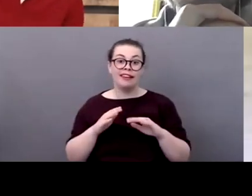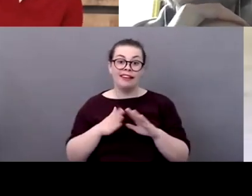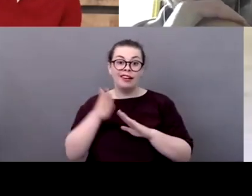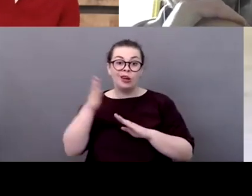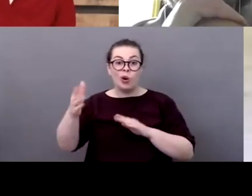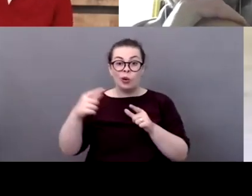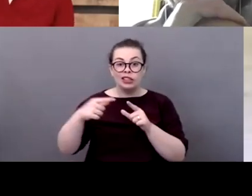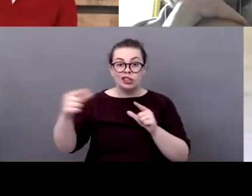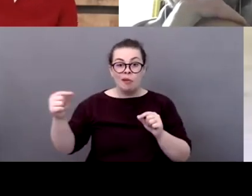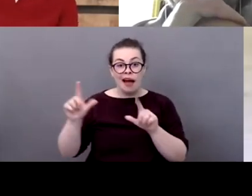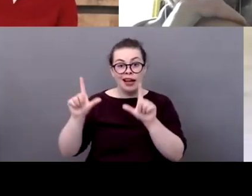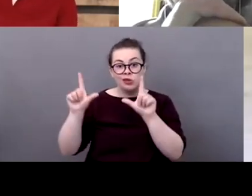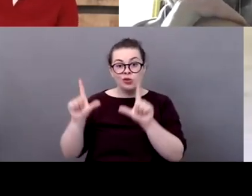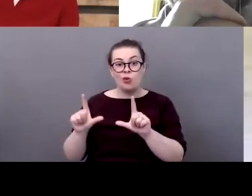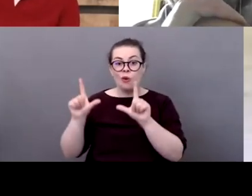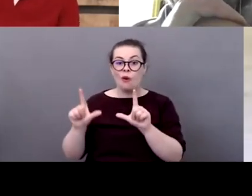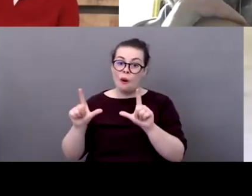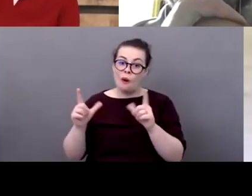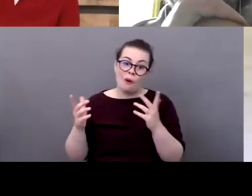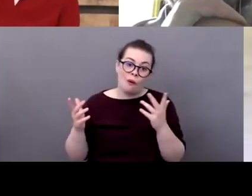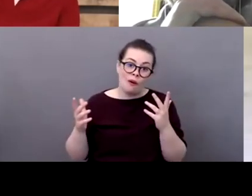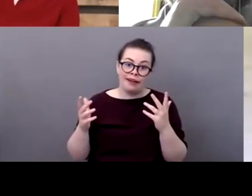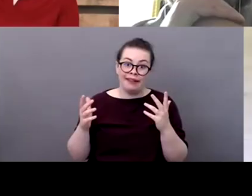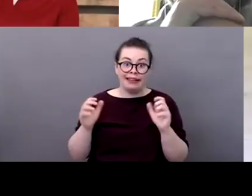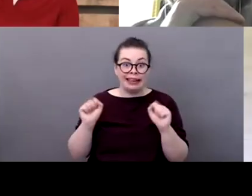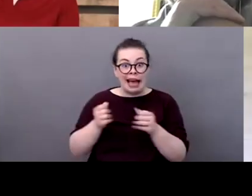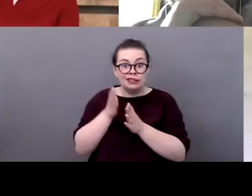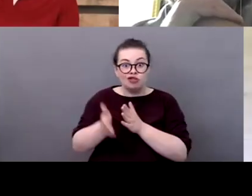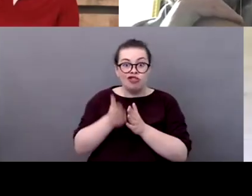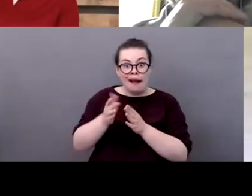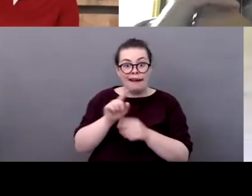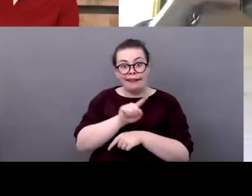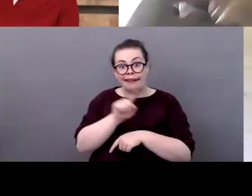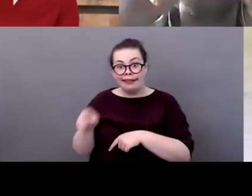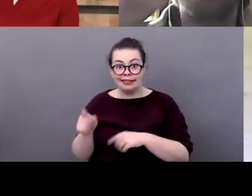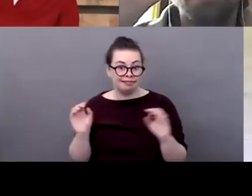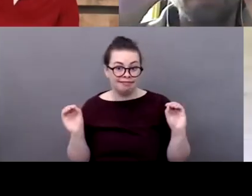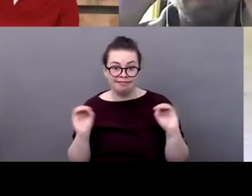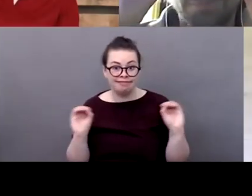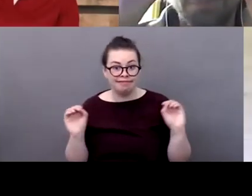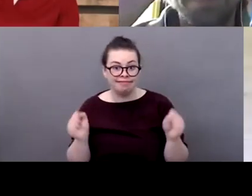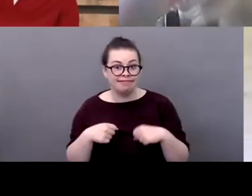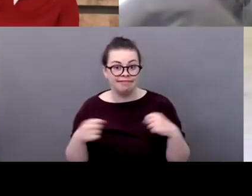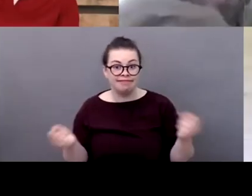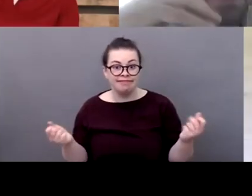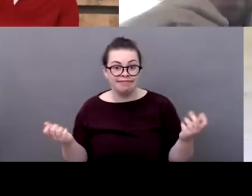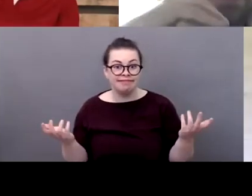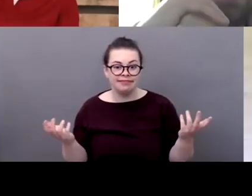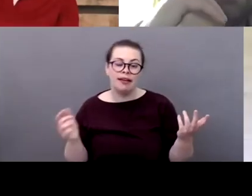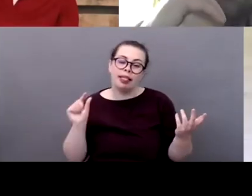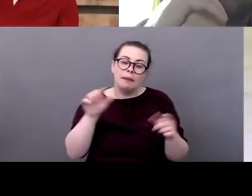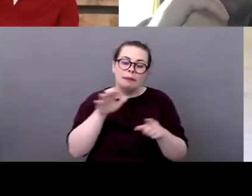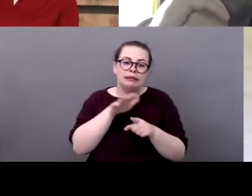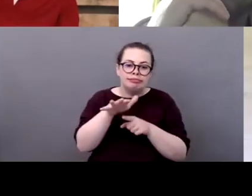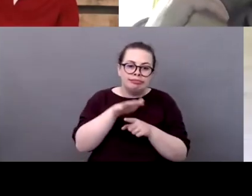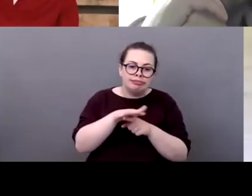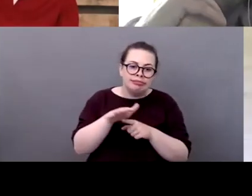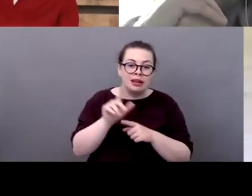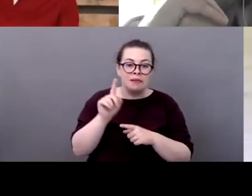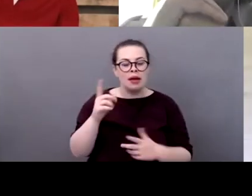parce que c'est triste. La fête du sport, la fête des athlètes, c'est aussi la fête de la rencontre des citoyens du monde qui peuvent